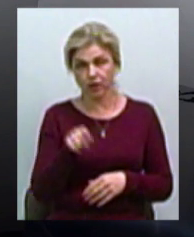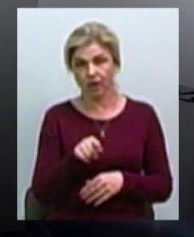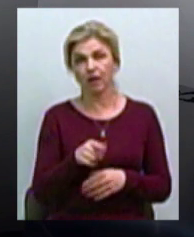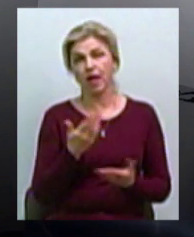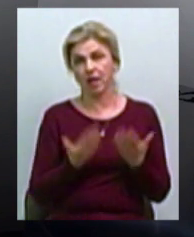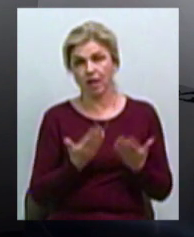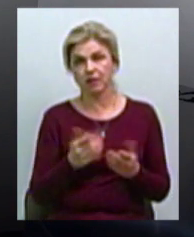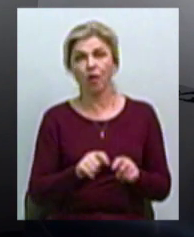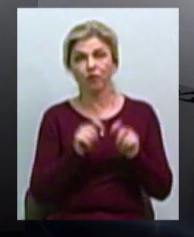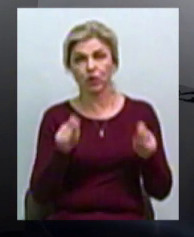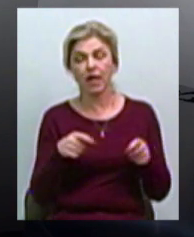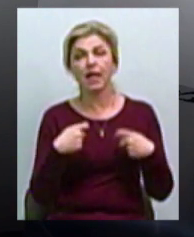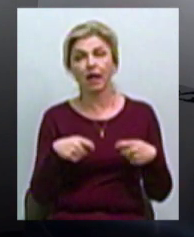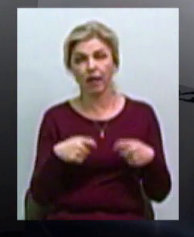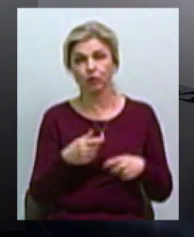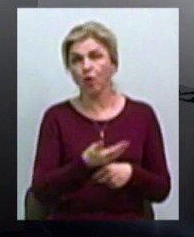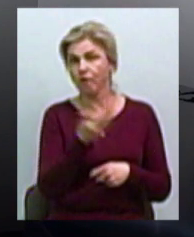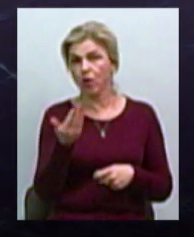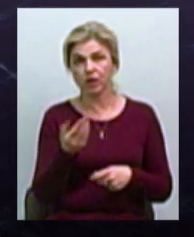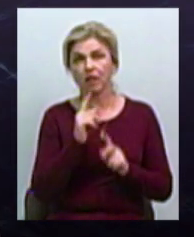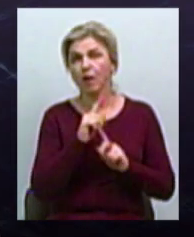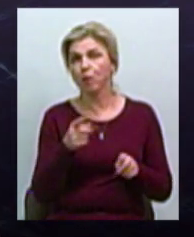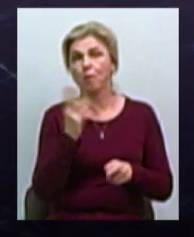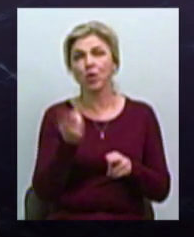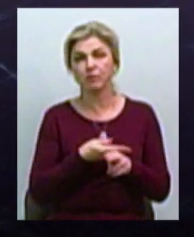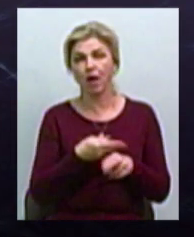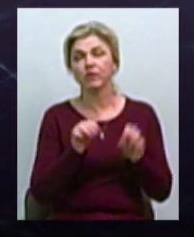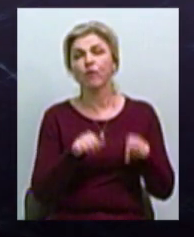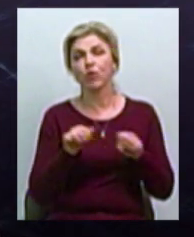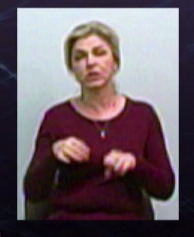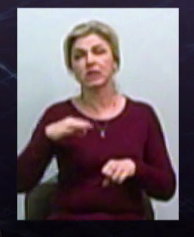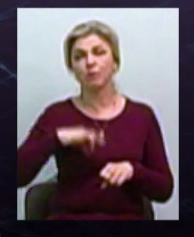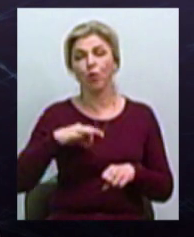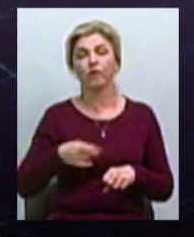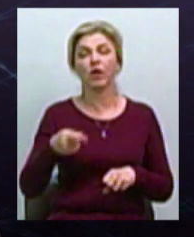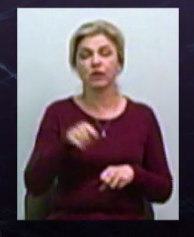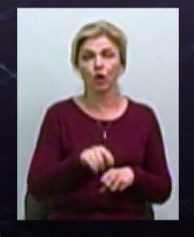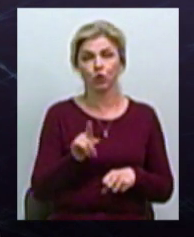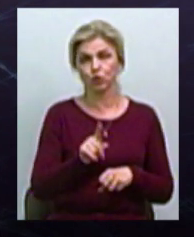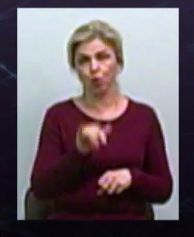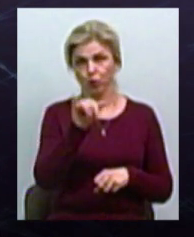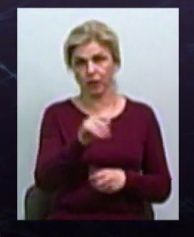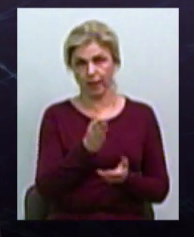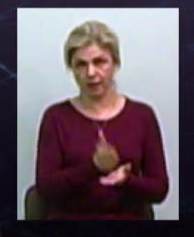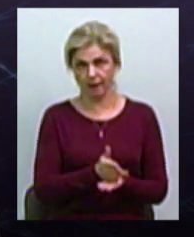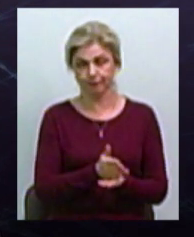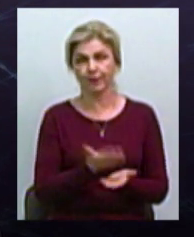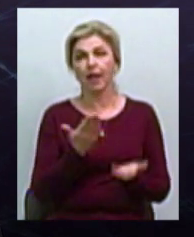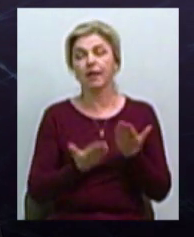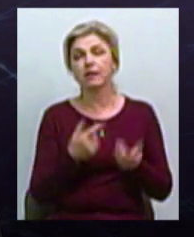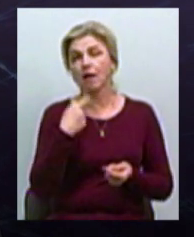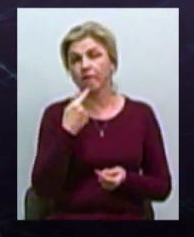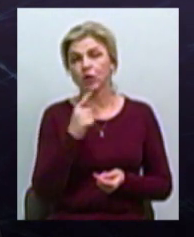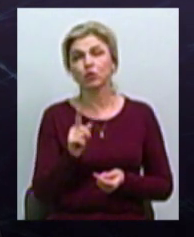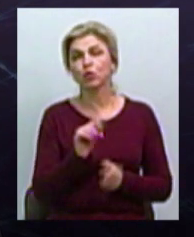разі відкриття ринку, вони не будуть позбавлені можливості використовувати те, що у них є. Якщо мова йде про те, що